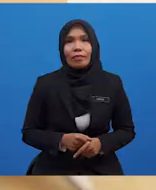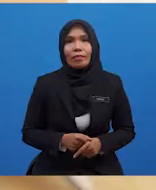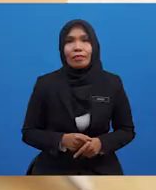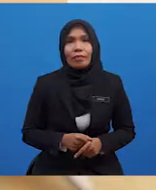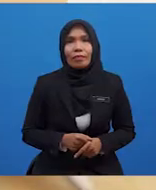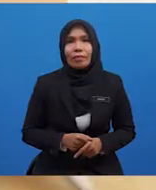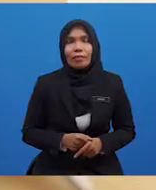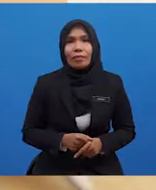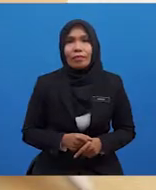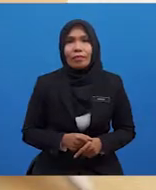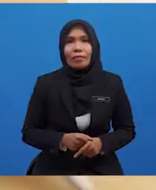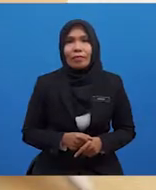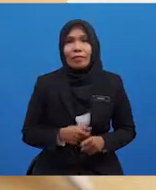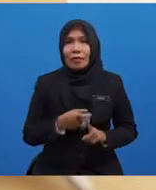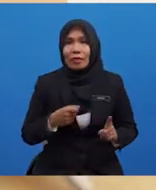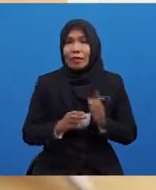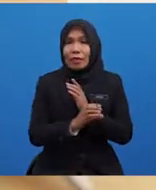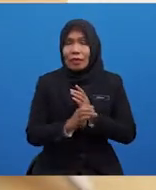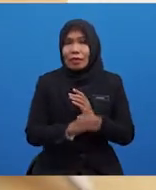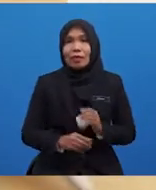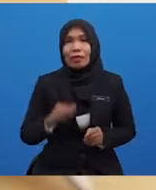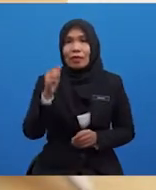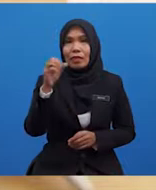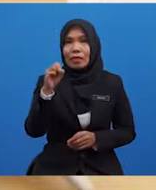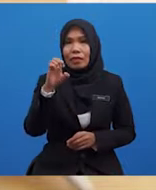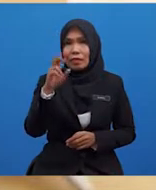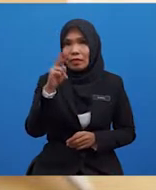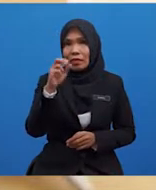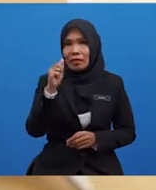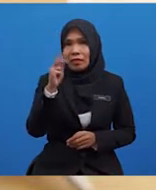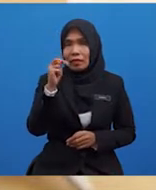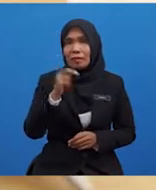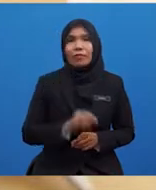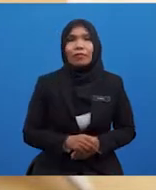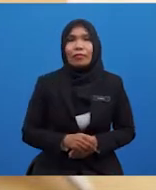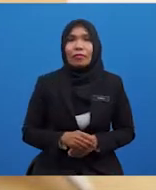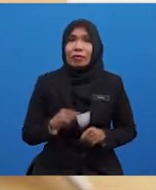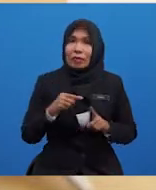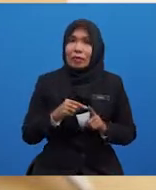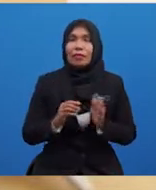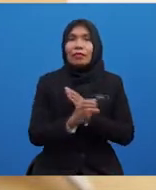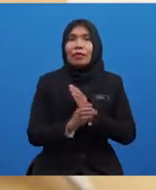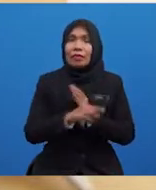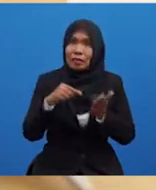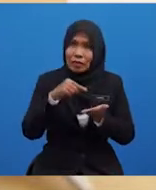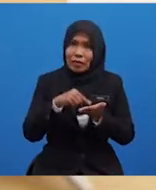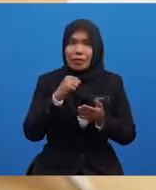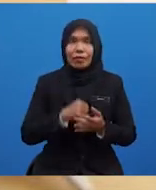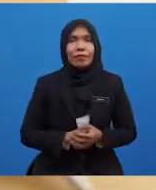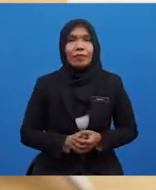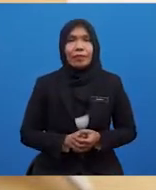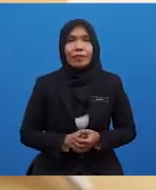Kehendak soalan ini mestilah dikenal pasti sebelum mula menganalisis carta